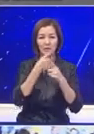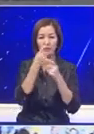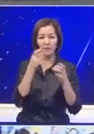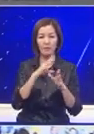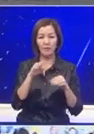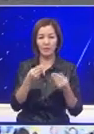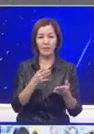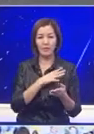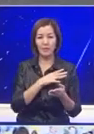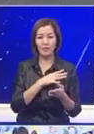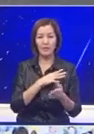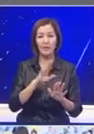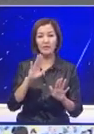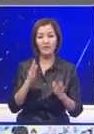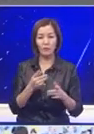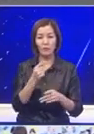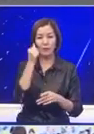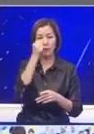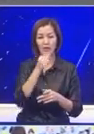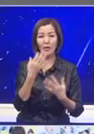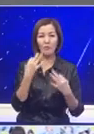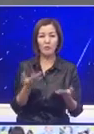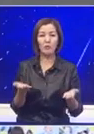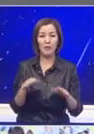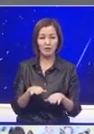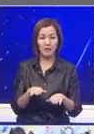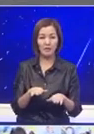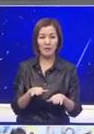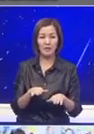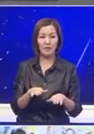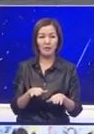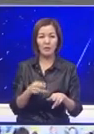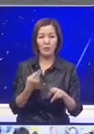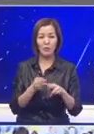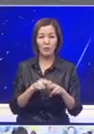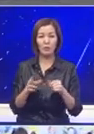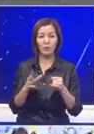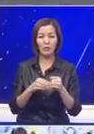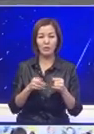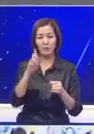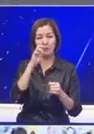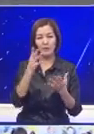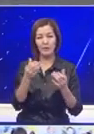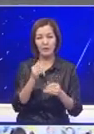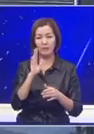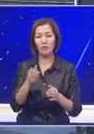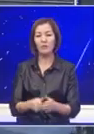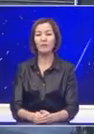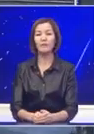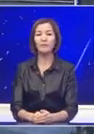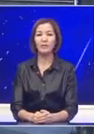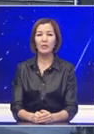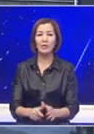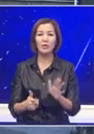жерде. Егер де бір жылдың ішінде пайдаланбайтын болатын болса, біз ол жерлерді де мемлекет меншігіне қайтаруға жұмыс жасайтын боламыз.